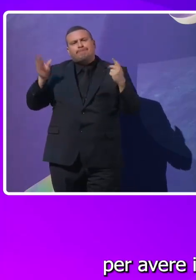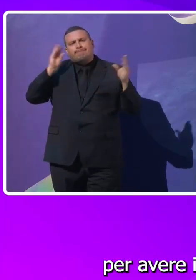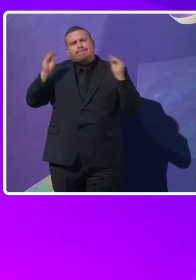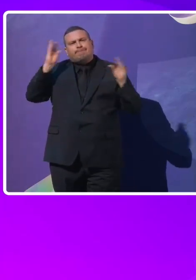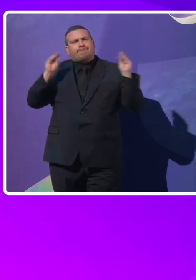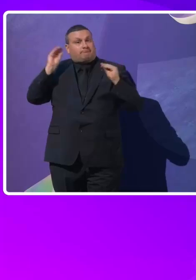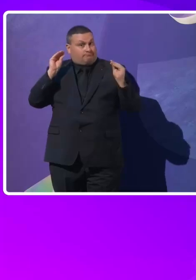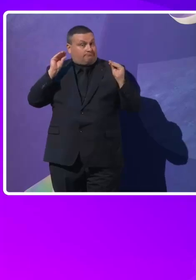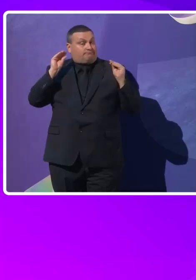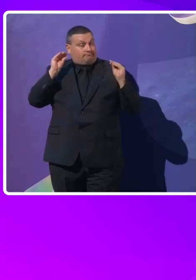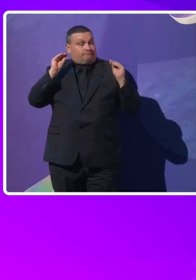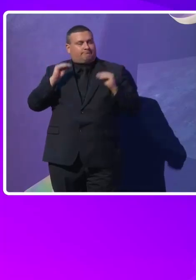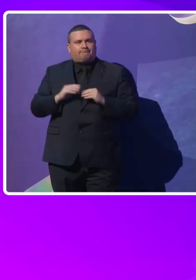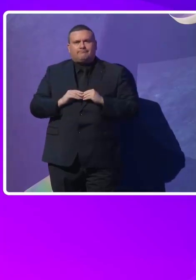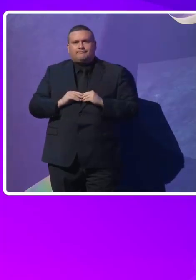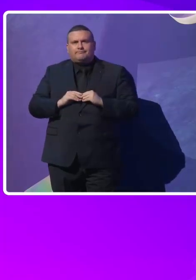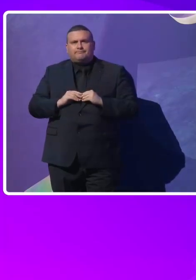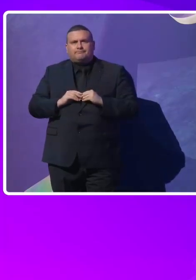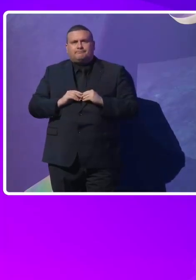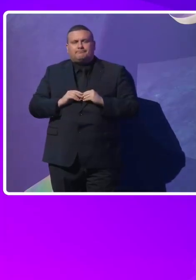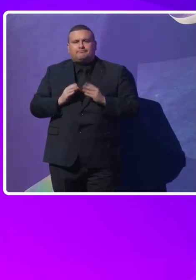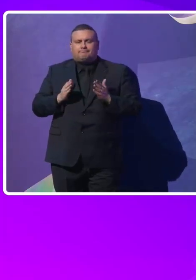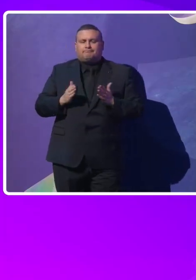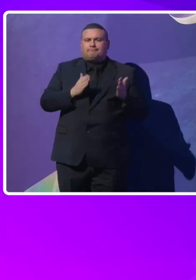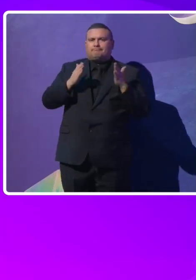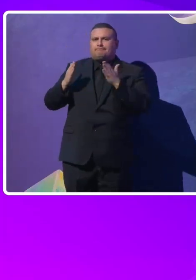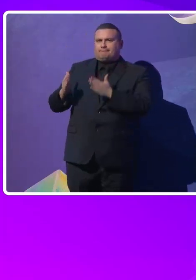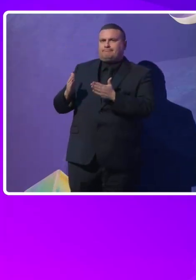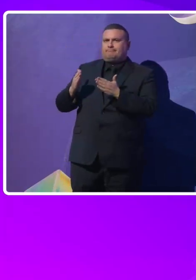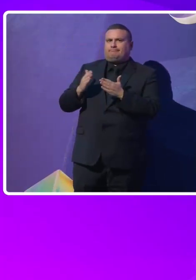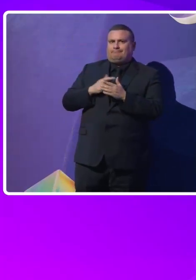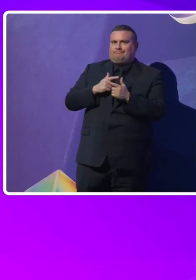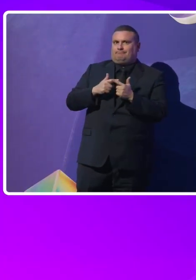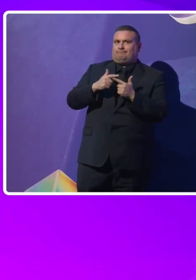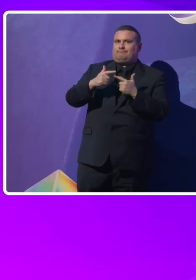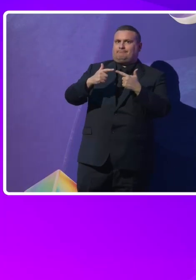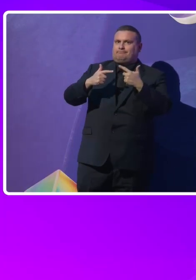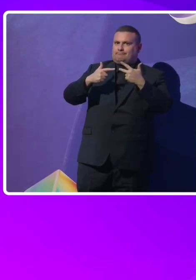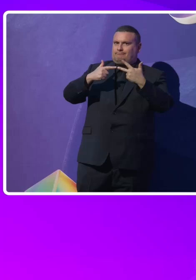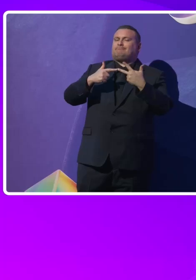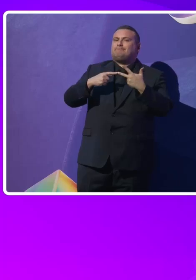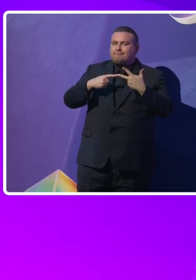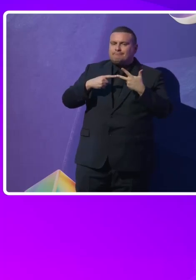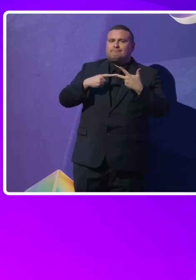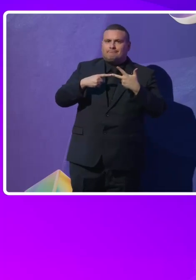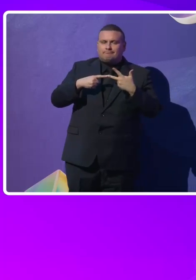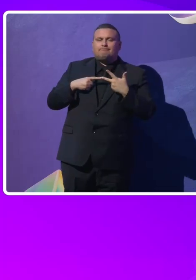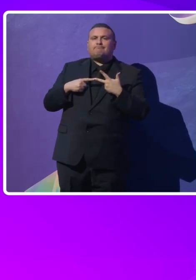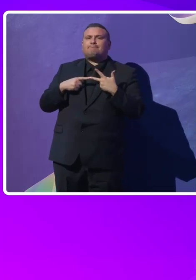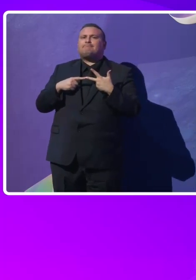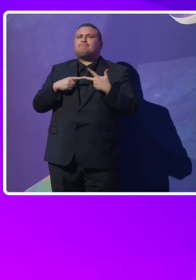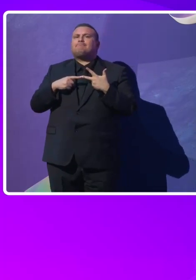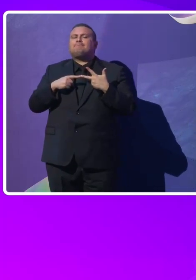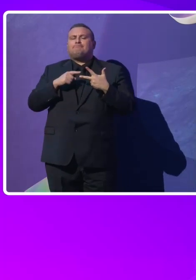sto visitando adesso abbiamo visto tutta una serie di aziende che hanno già